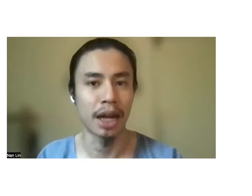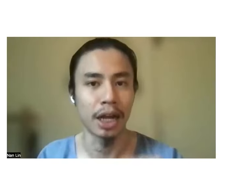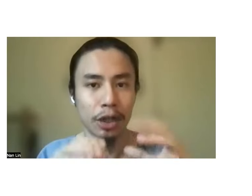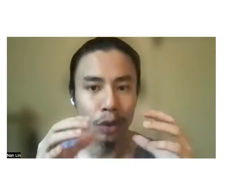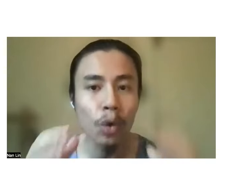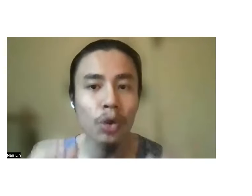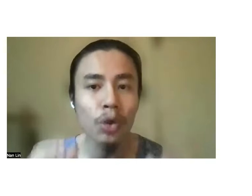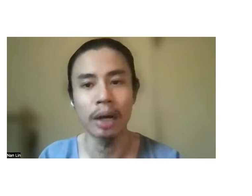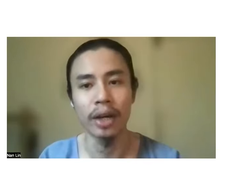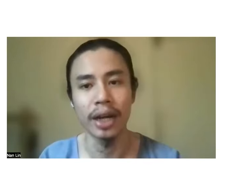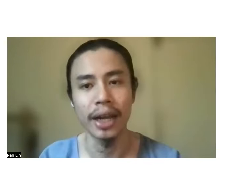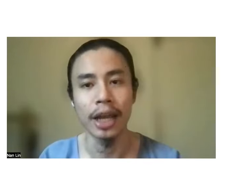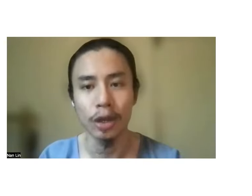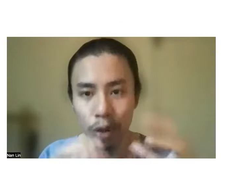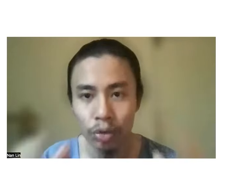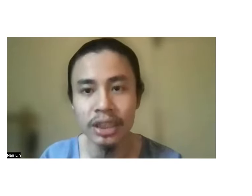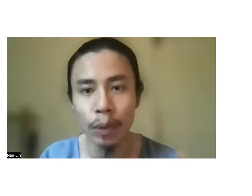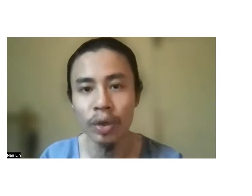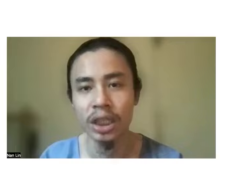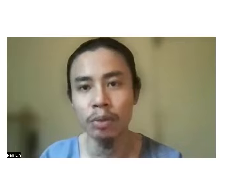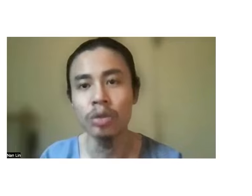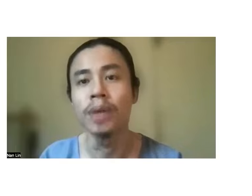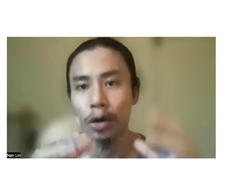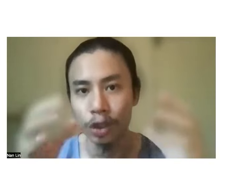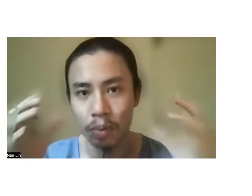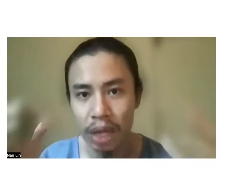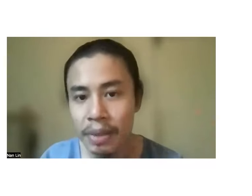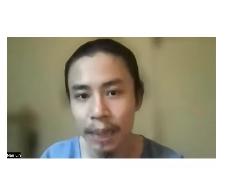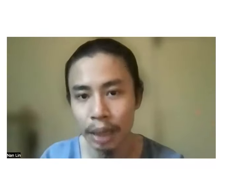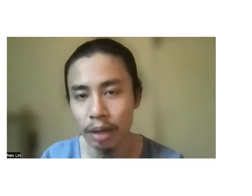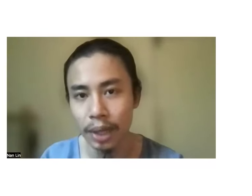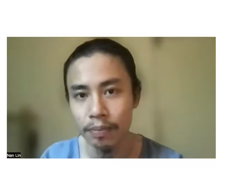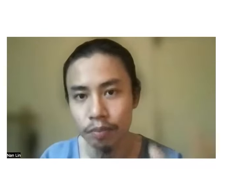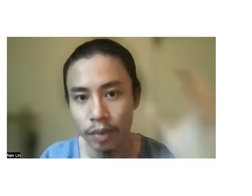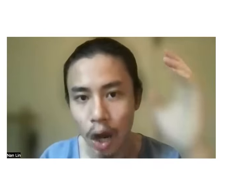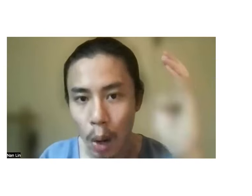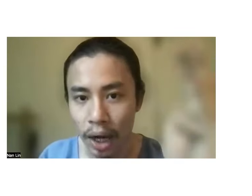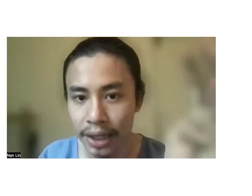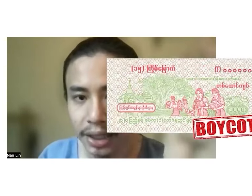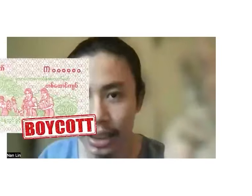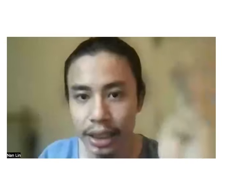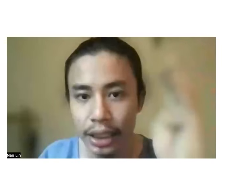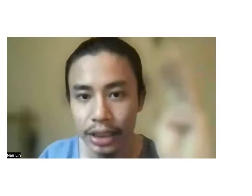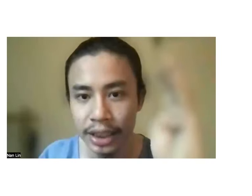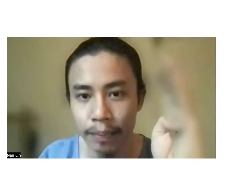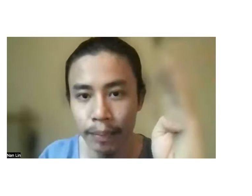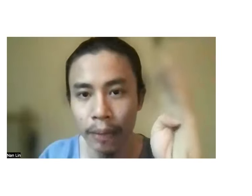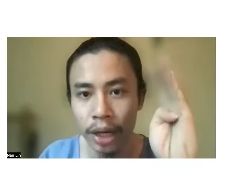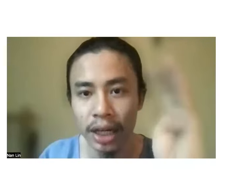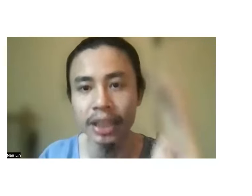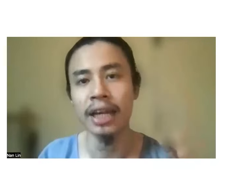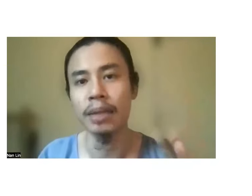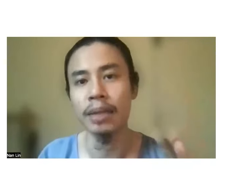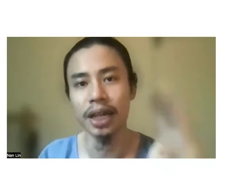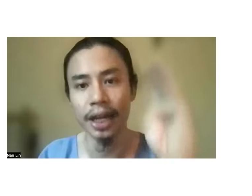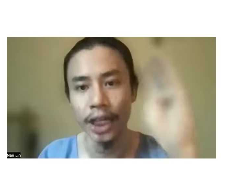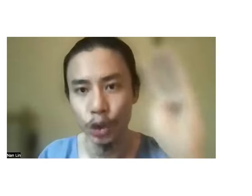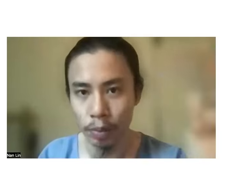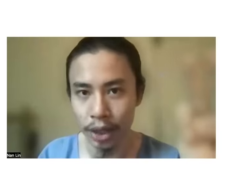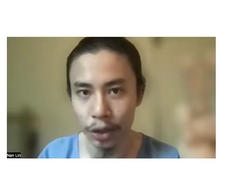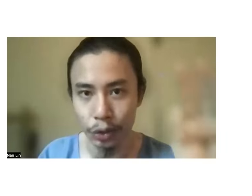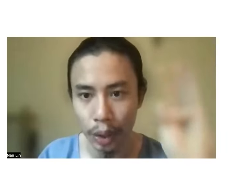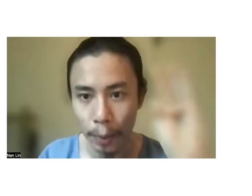လိုင်းမှာတိုးချဲ့ပါဝင်လာတဲ့ကုံစီနဲ့ဝင်ဆောင်မှုများကိုကျွန်တော်ပြန်ပြီးတင်ပြပါမယ်။အော်မာလီတီစစ်တပ်ပိုင်းမန္နရင်လိုင်းနဲ့ဖြစ်